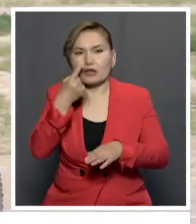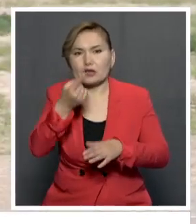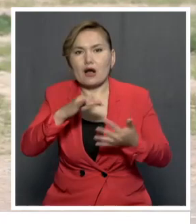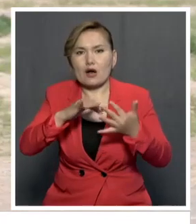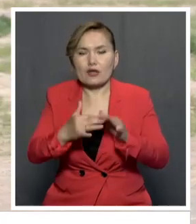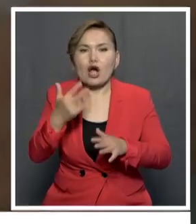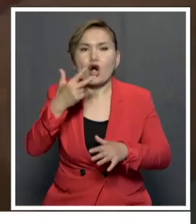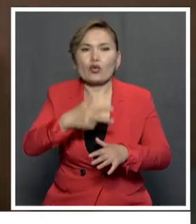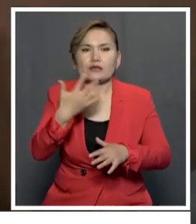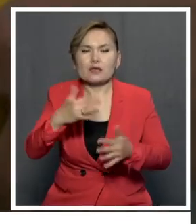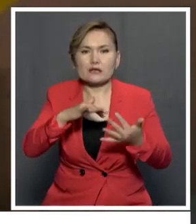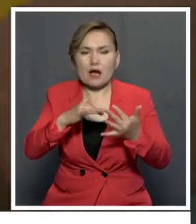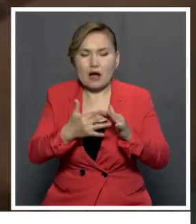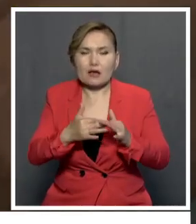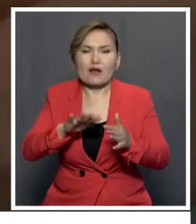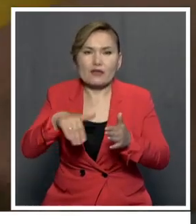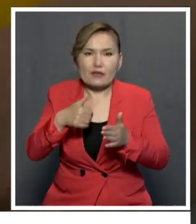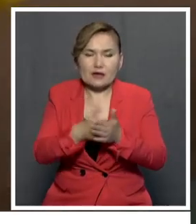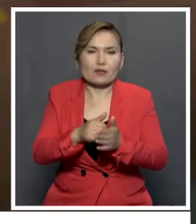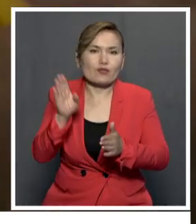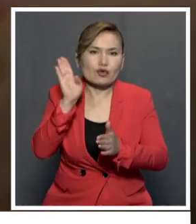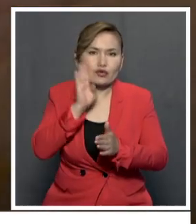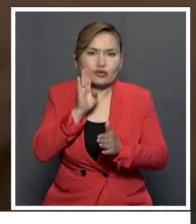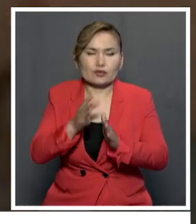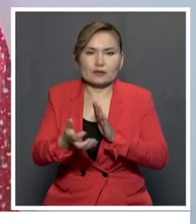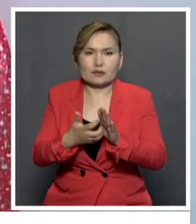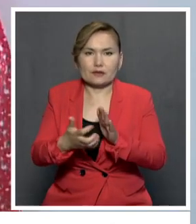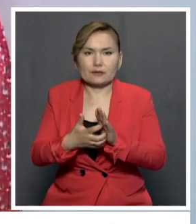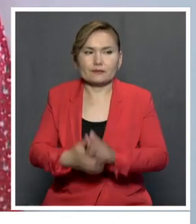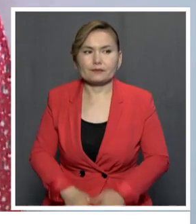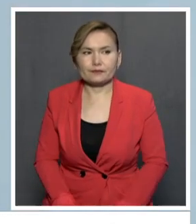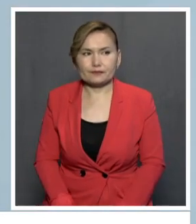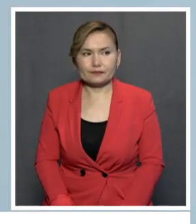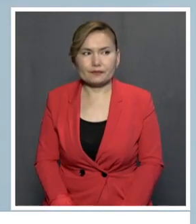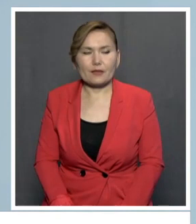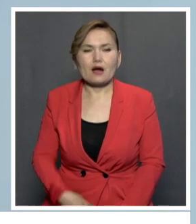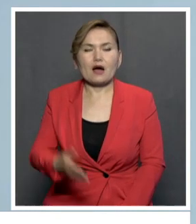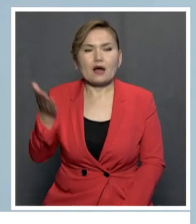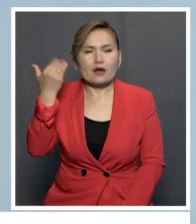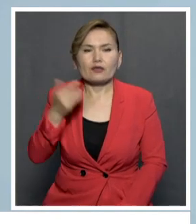орналасқан 35 ауыл әлі де суды құдықтан ішіп отыр. Бұрын бізге